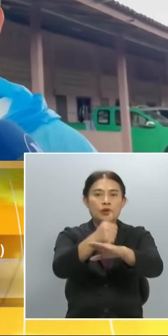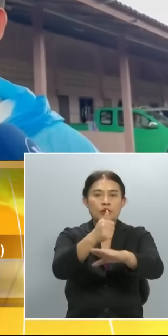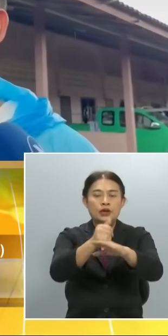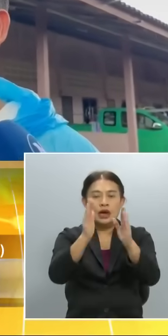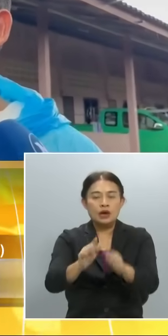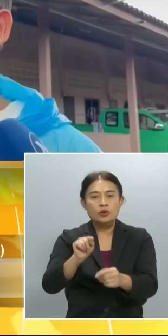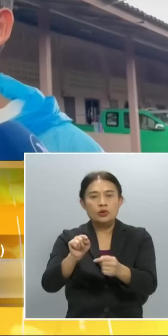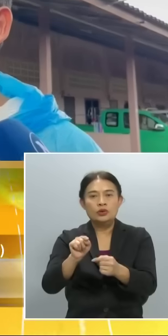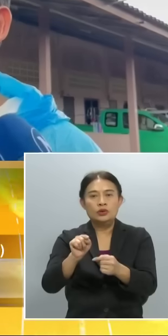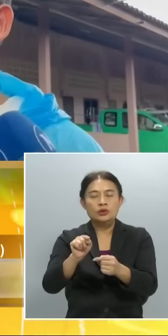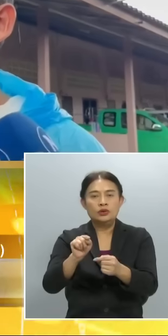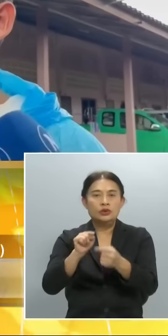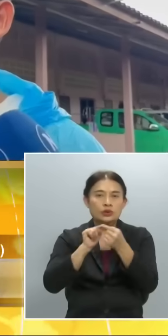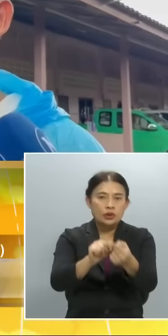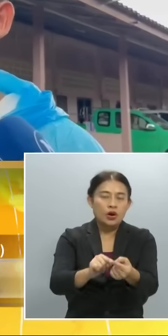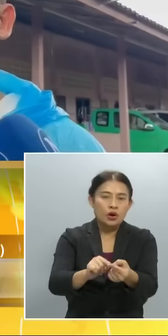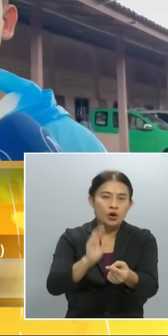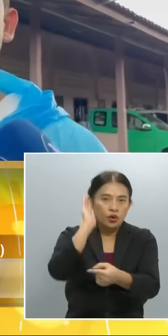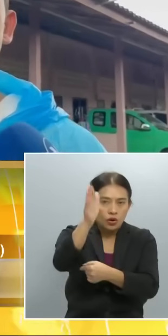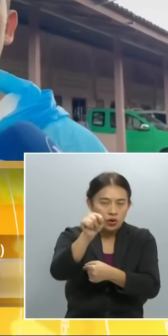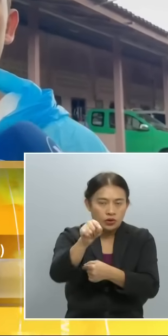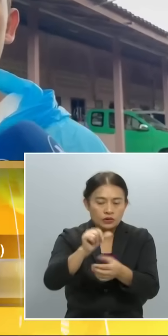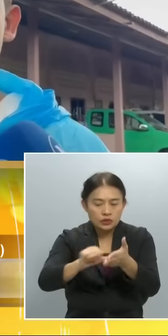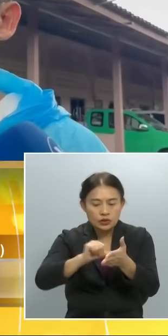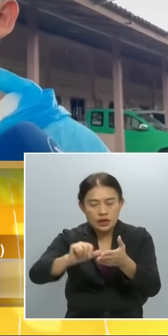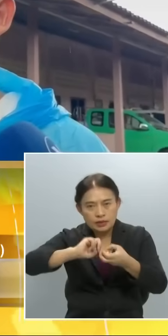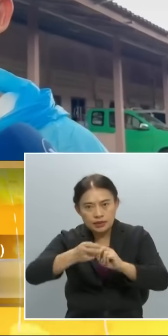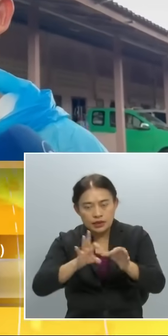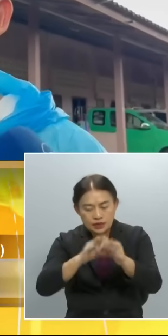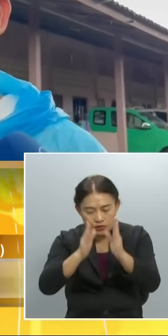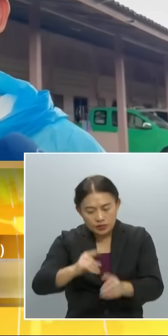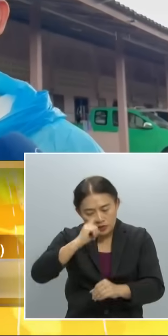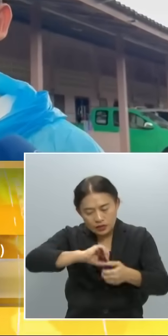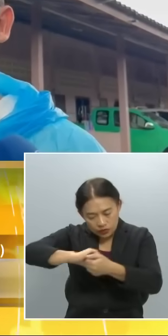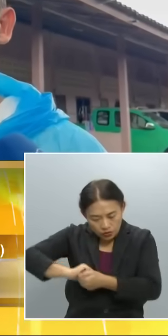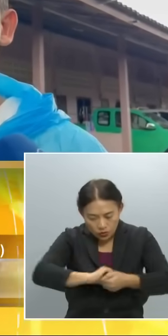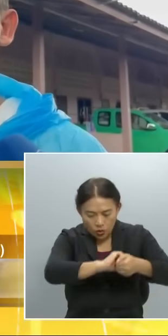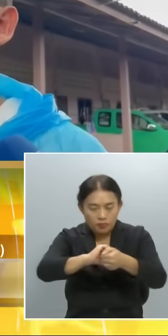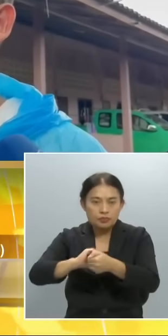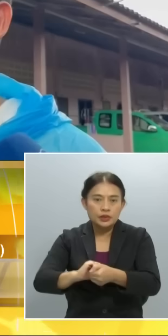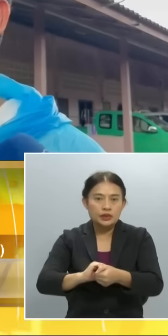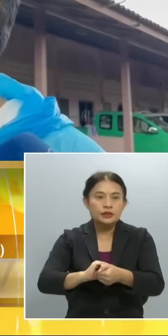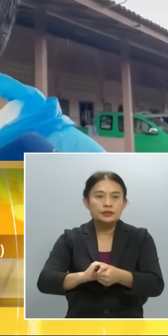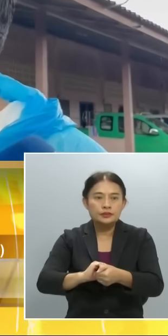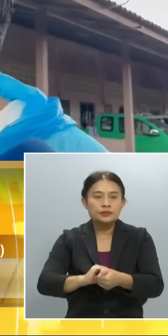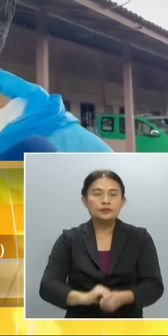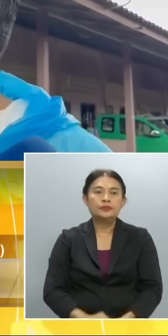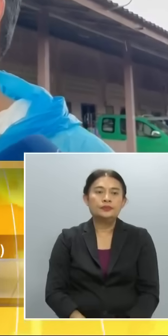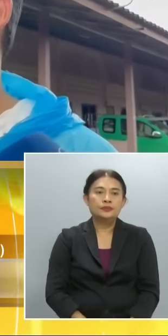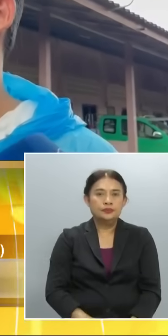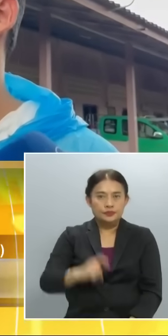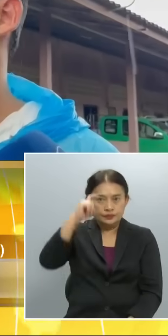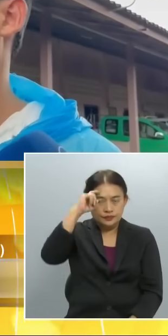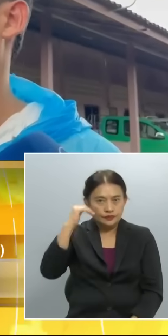ก้ไขโดยการที่จะรวมความคิดของคนในชาติให้กลับเข้ามาอยู่เป็นปึกแผ่นเดียวกันได้ก็ได้ยินคุณเศรษฐา